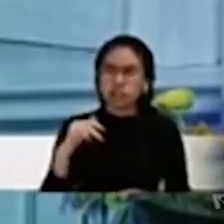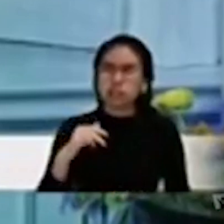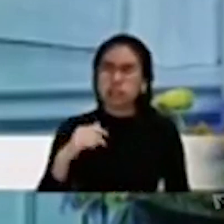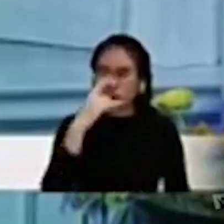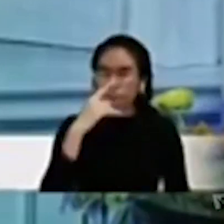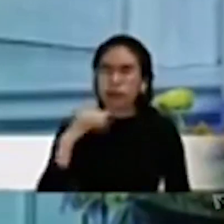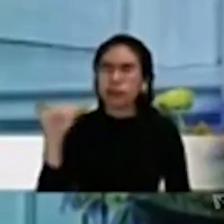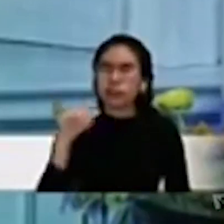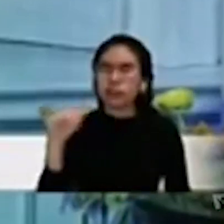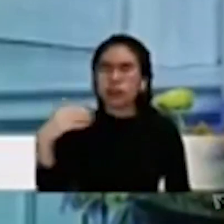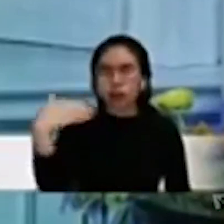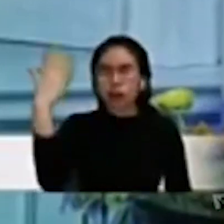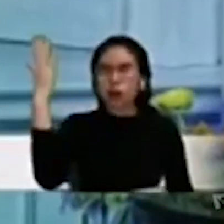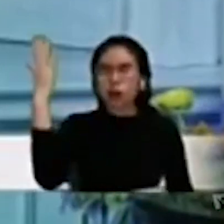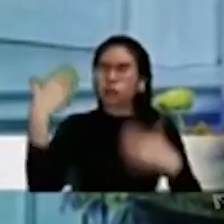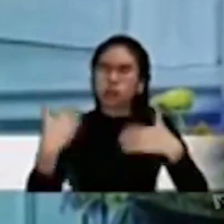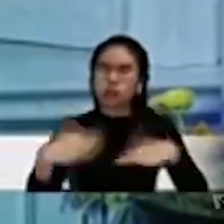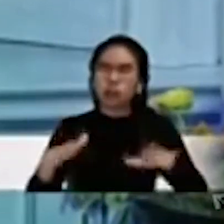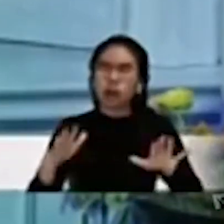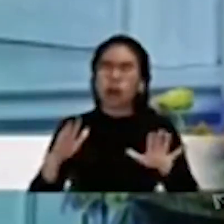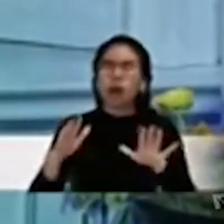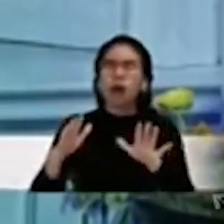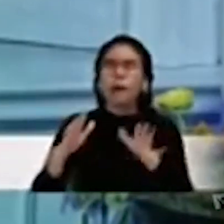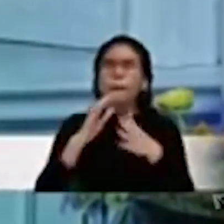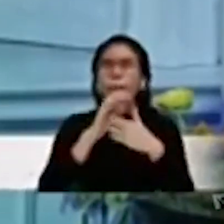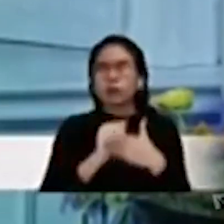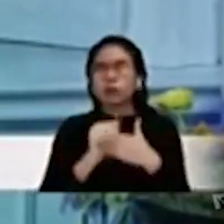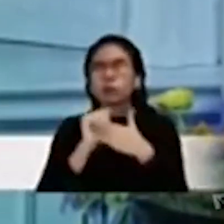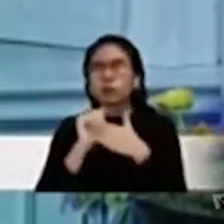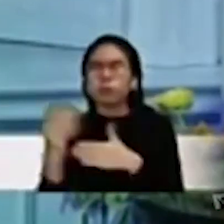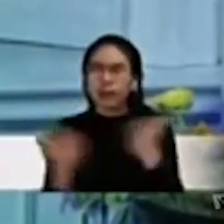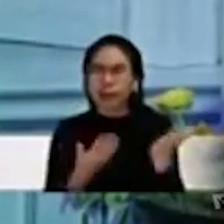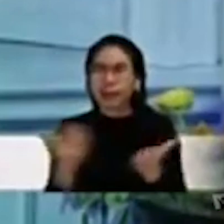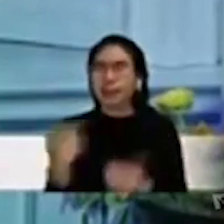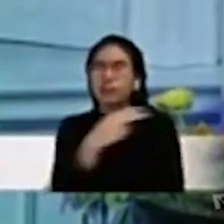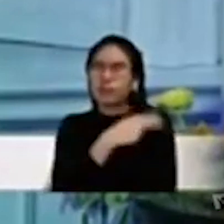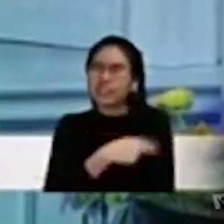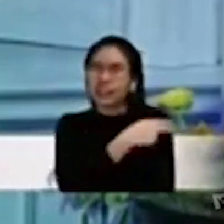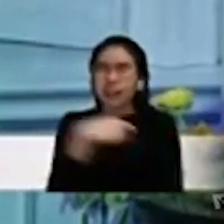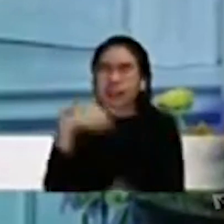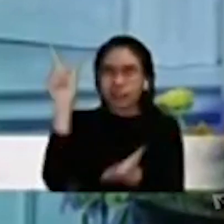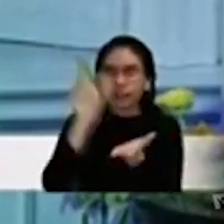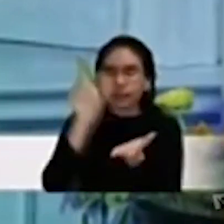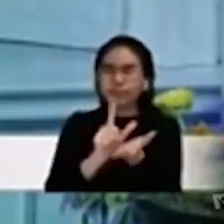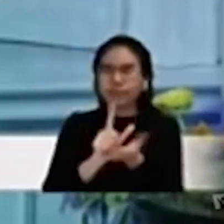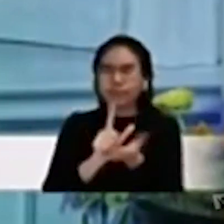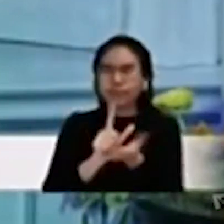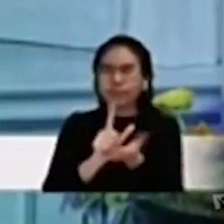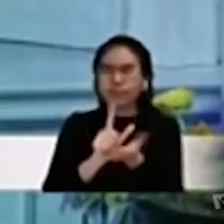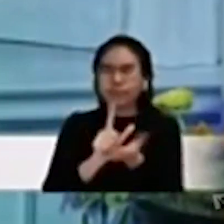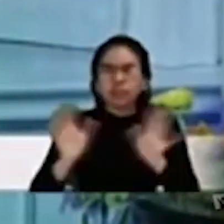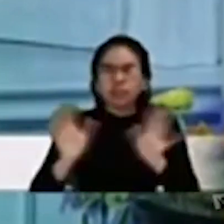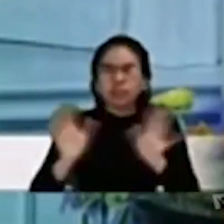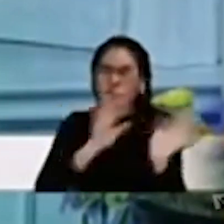Sakit Advent Bandung selama 70 tahun. Jangan Engkau meninggalkan kami ya Bapa, kiranya Engkau memberkati kami